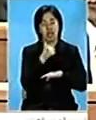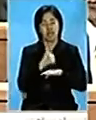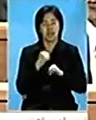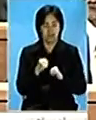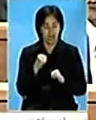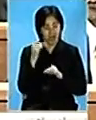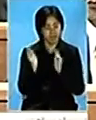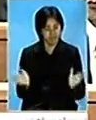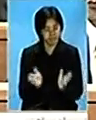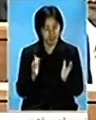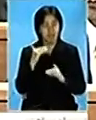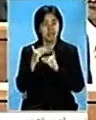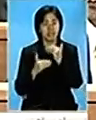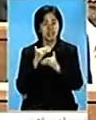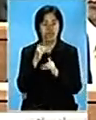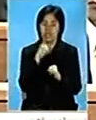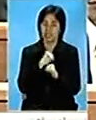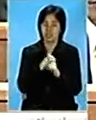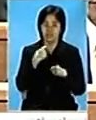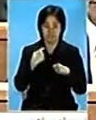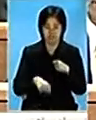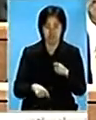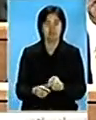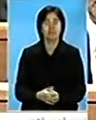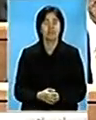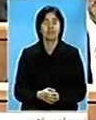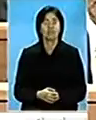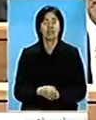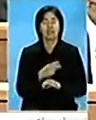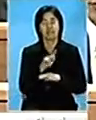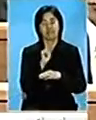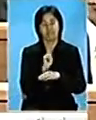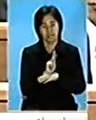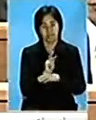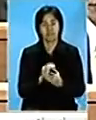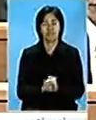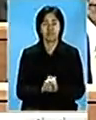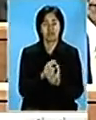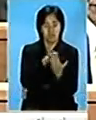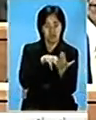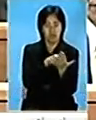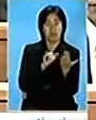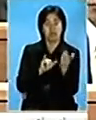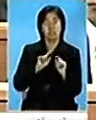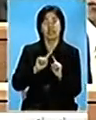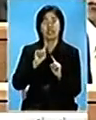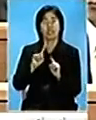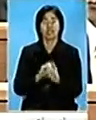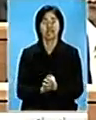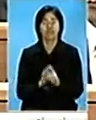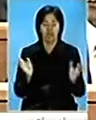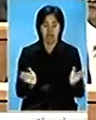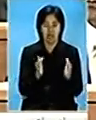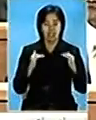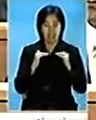คลื่อนมาคงยากครับท่านประธานครับมาดูยุทธศาสตร์ที่1ดีครับการคุ้มครองสิทธิเส